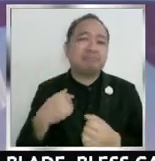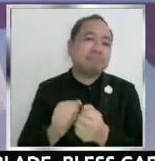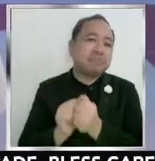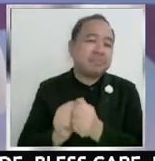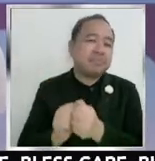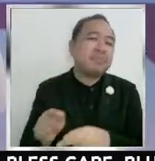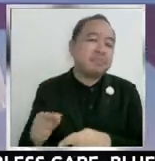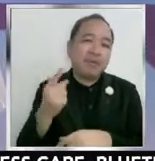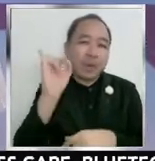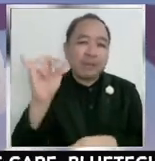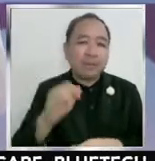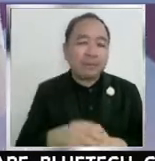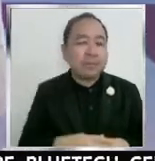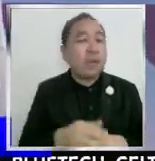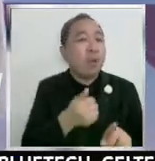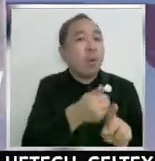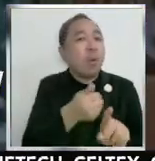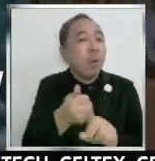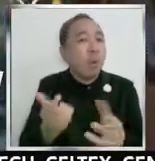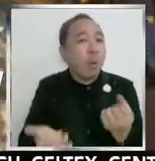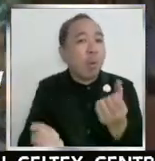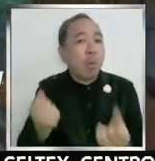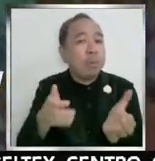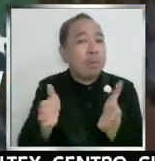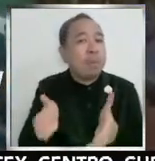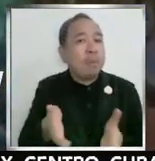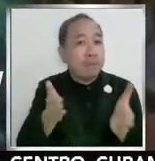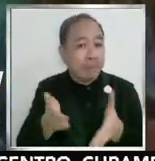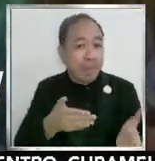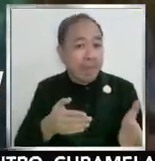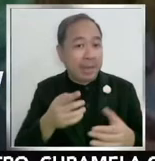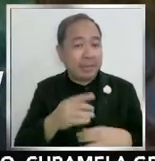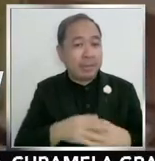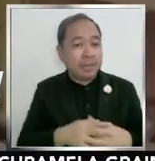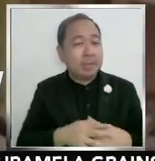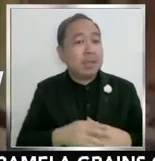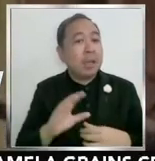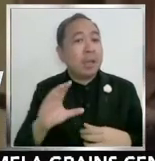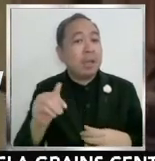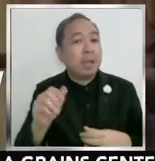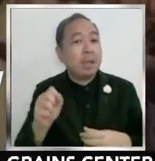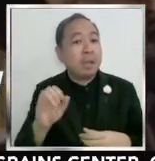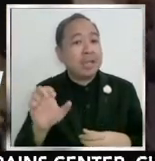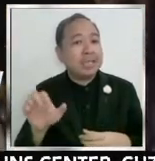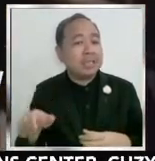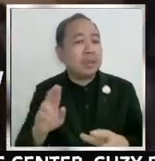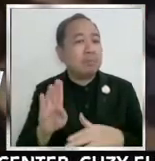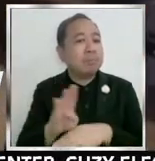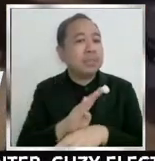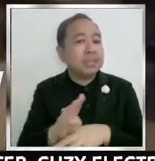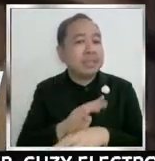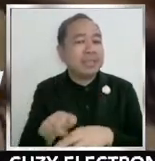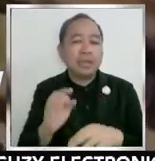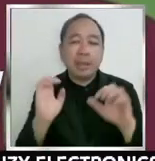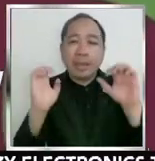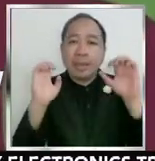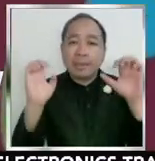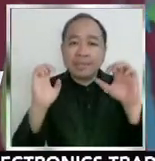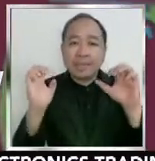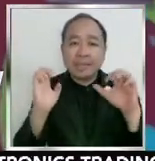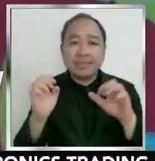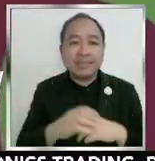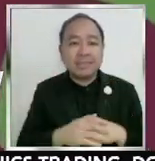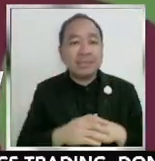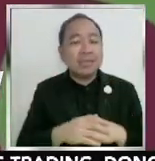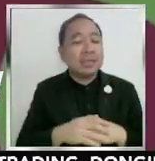preps for the gala ang Legazpi twins. Si Cassie, very busy sa kanyang exercise routine na Pilates.